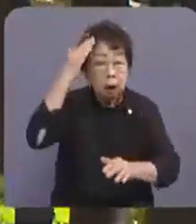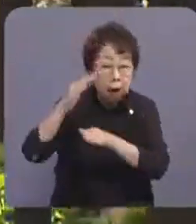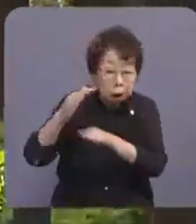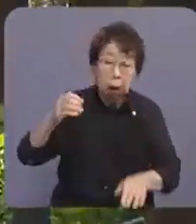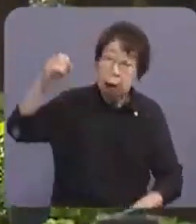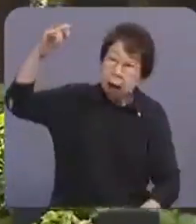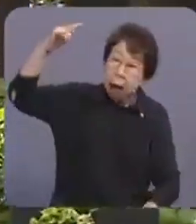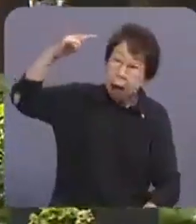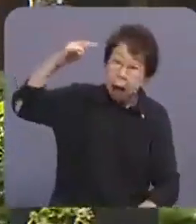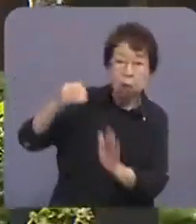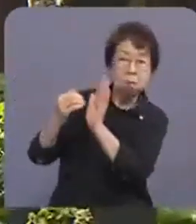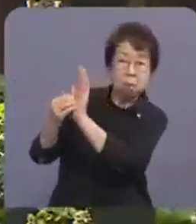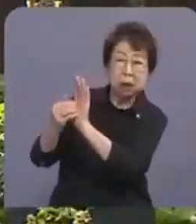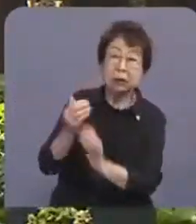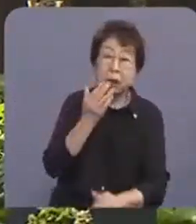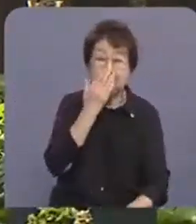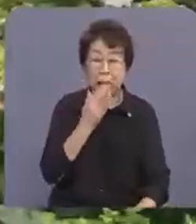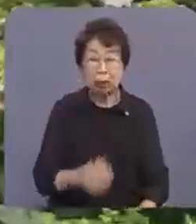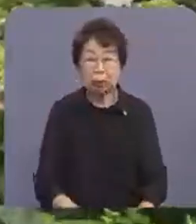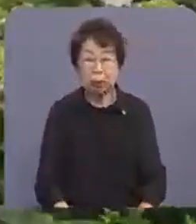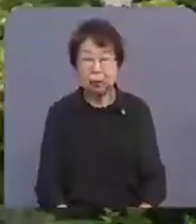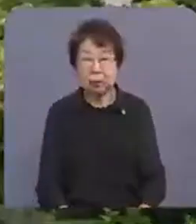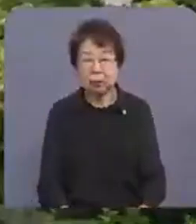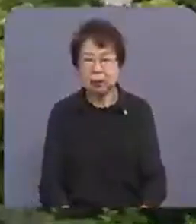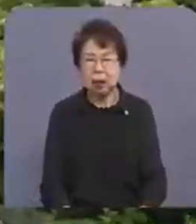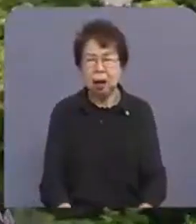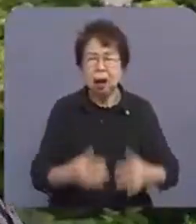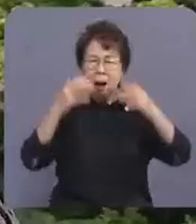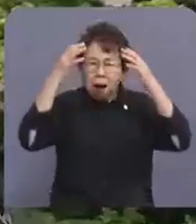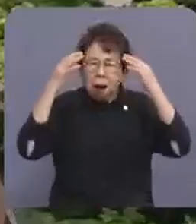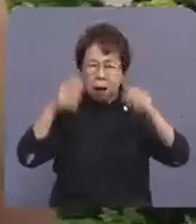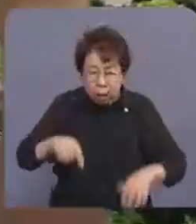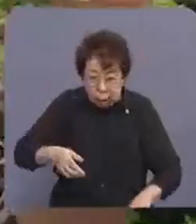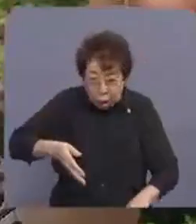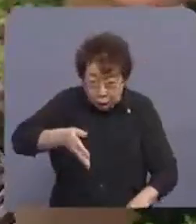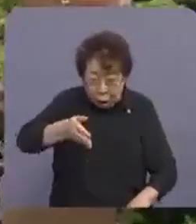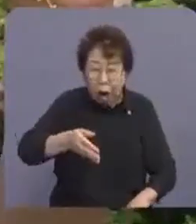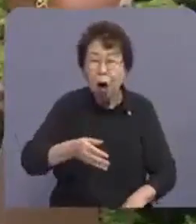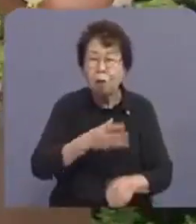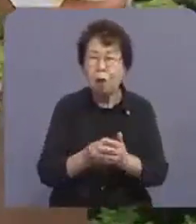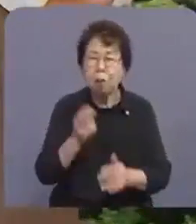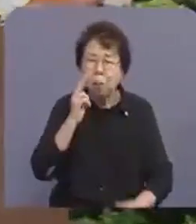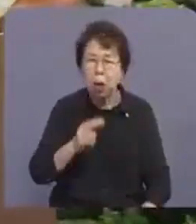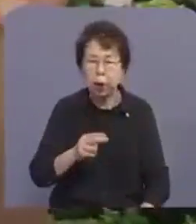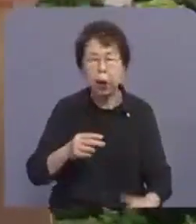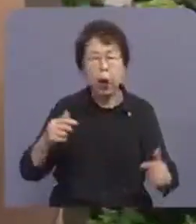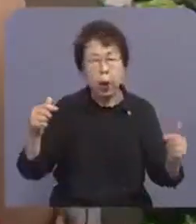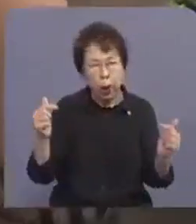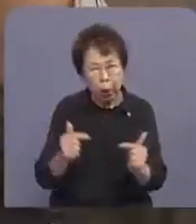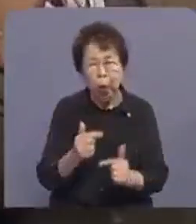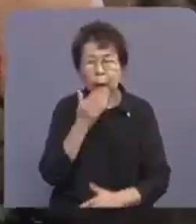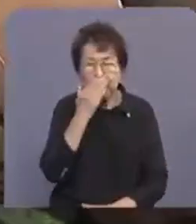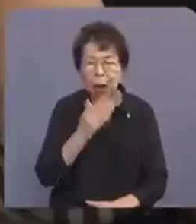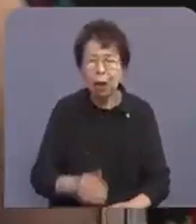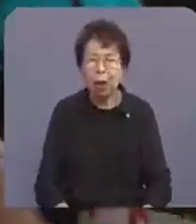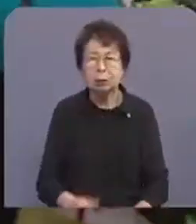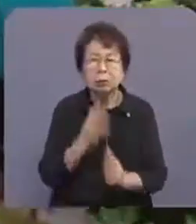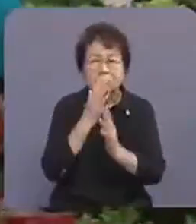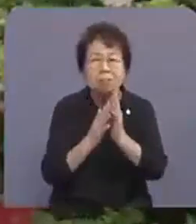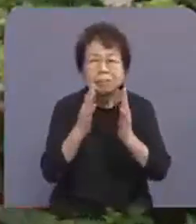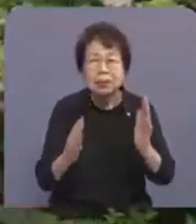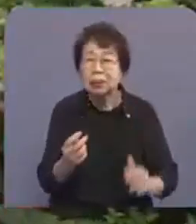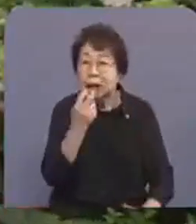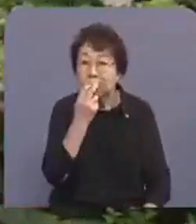내리쬐는 뙤약볕을 막아줍니다. 더운 것도 일로 가면은 차 내연도 좀 덜하고 풀 냄새가